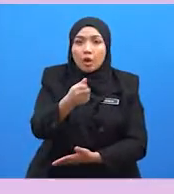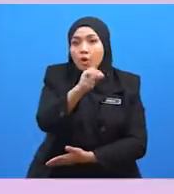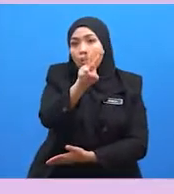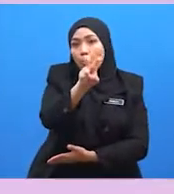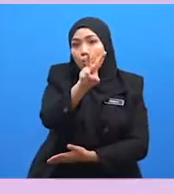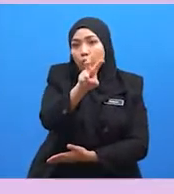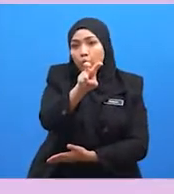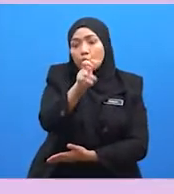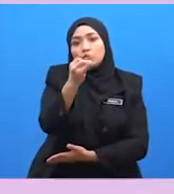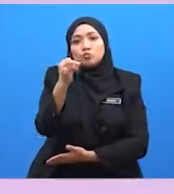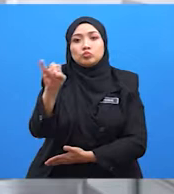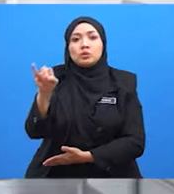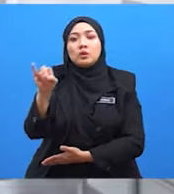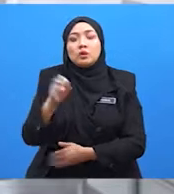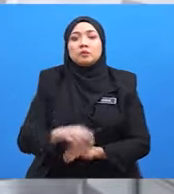RM20 juta.